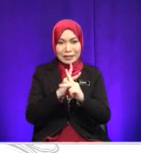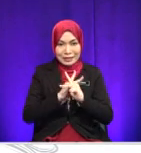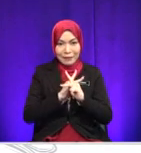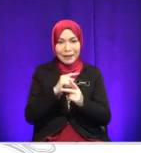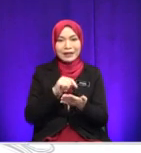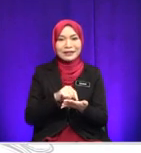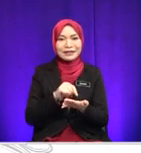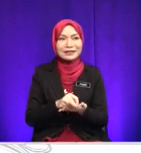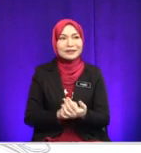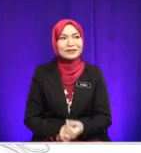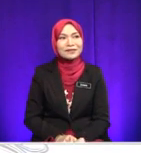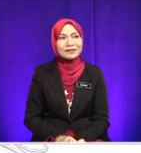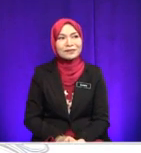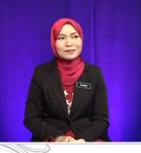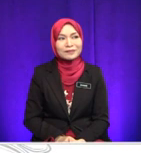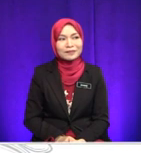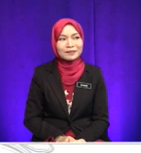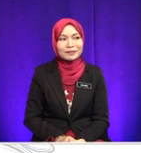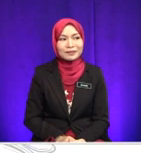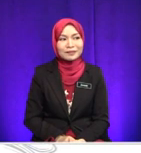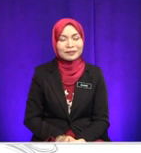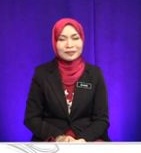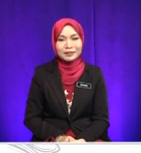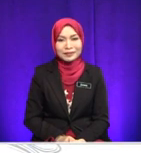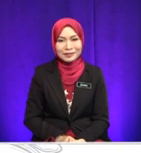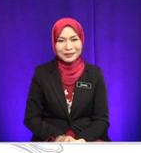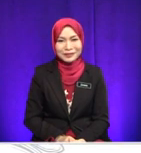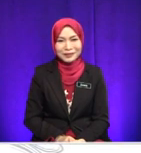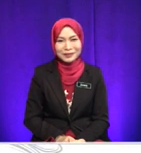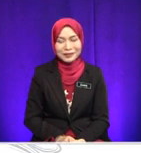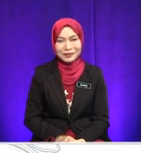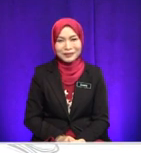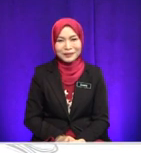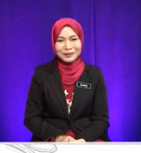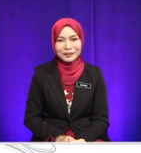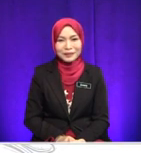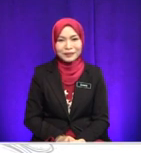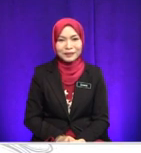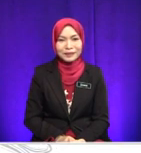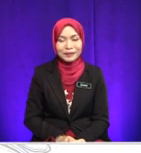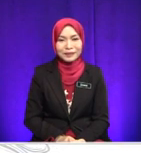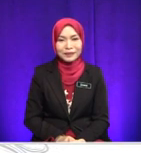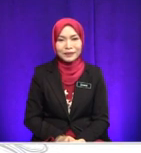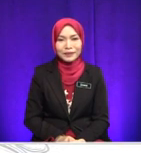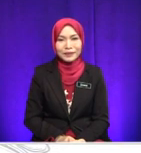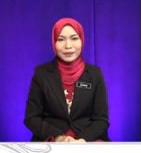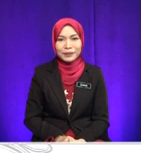Puniten dengan Haris. Haris pula. Okay. Dennis. Silakan Dennis.